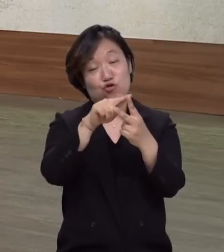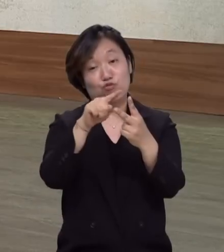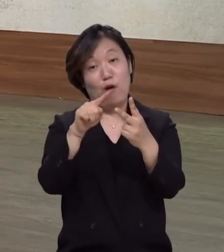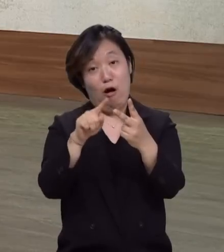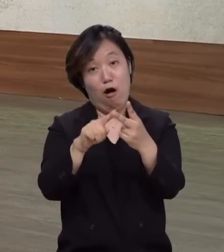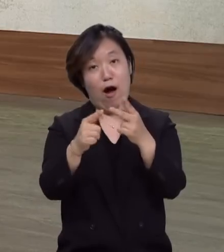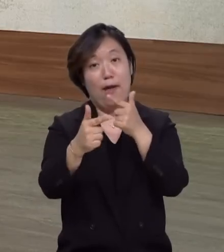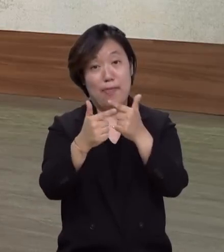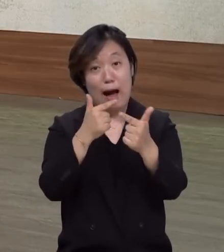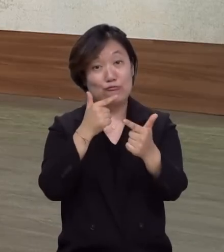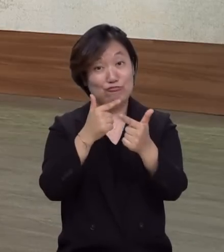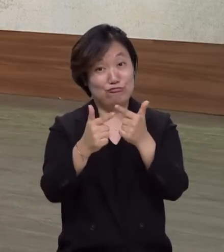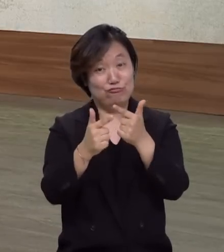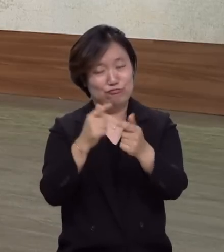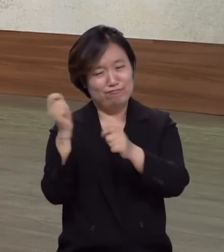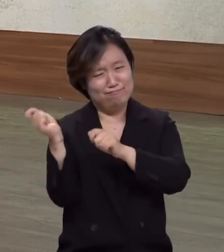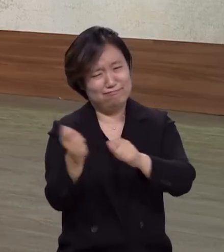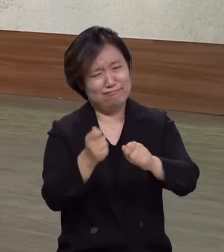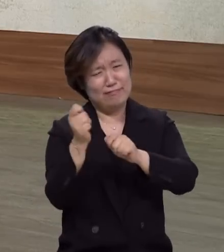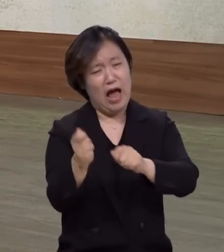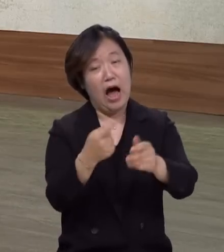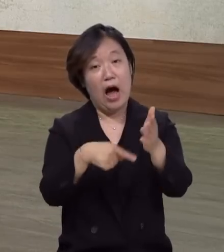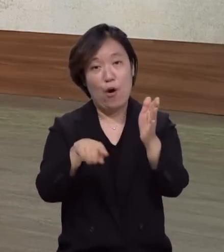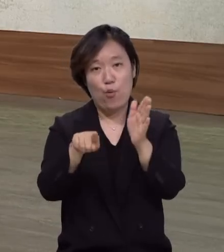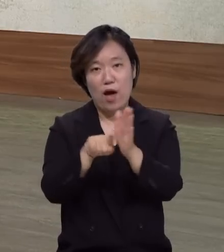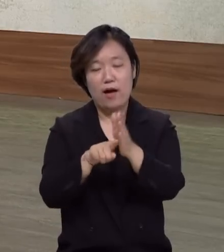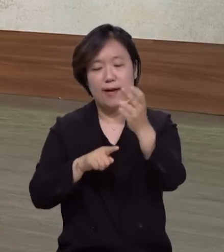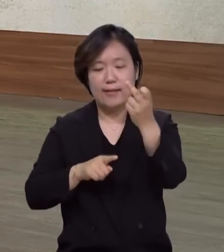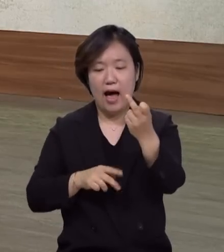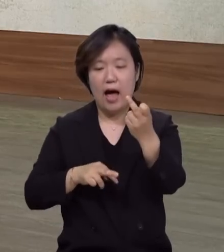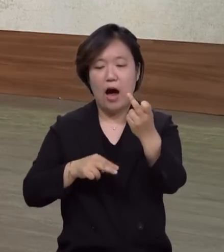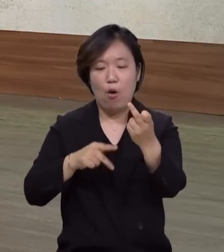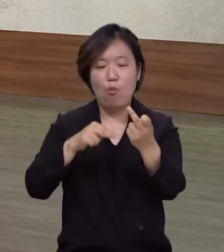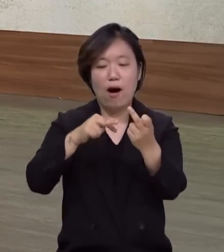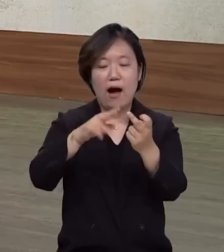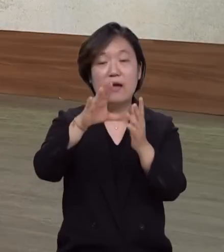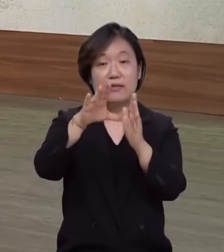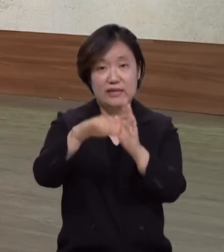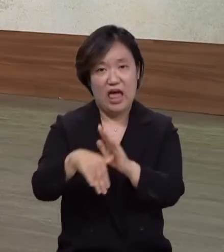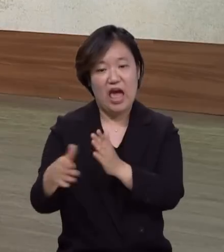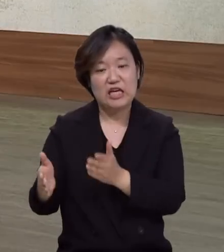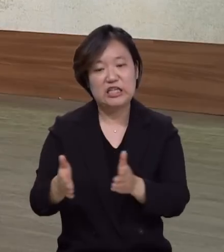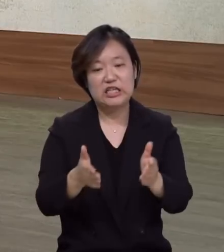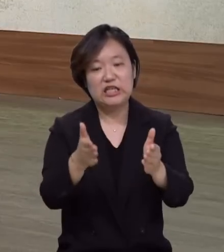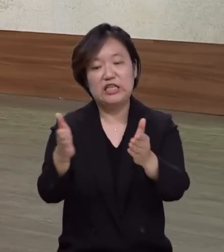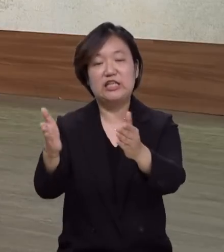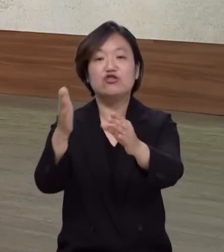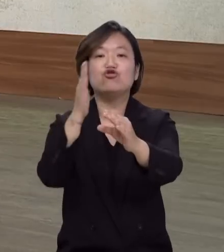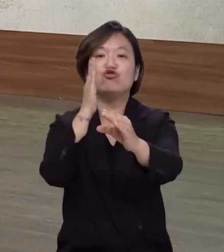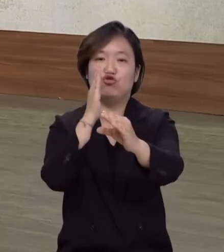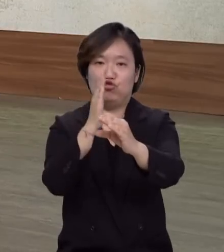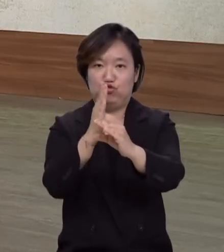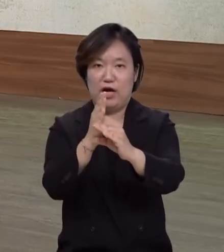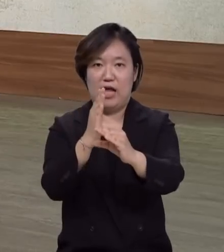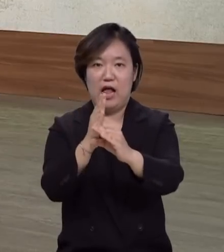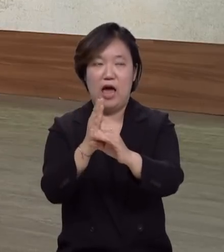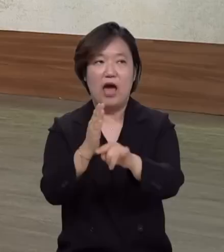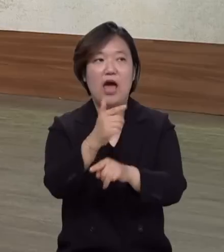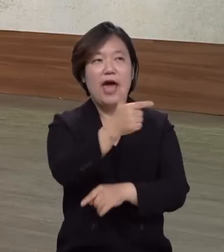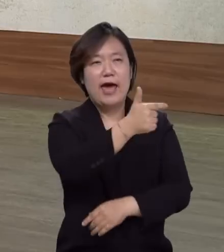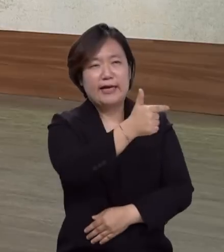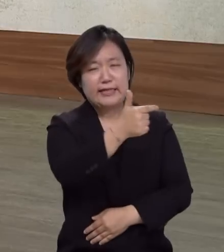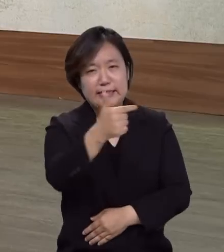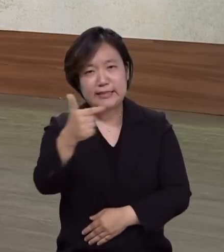나무를 하러 산에 올라갈 때 그 산길 산길 중간에 큰 바위